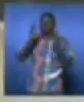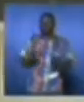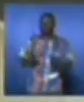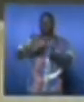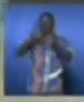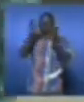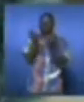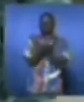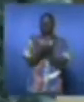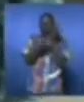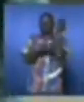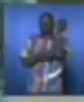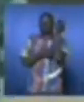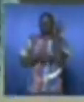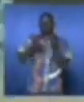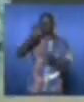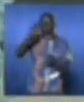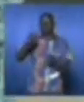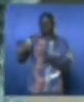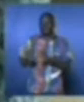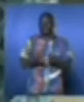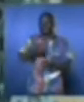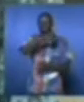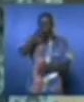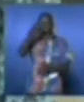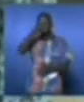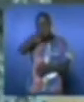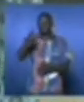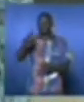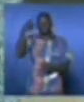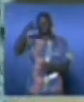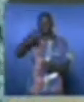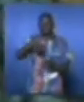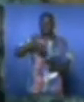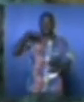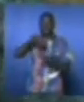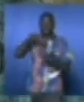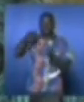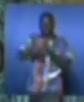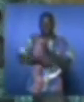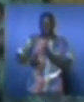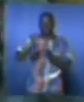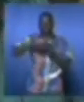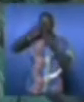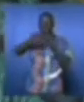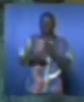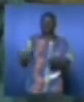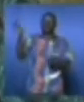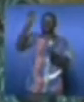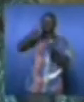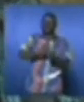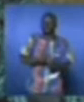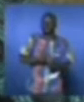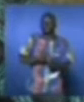rurale de Bagré fait du 100% au certificat d'études primaires. Et ces résultats viennent encore s'ajouter les